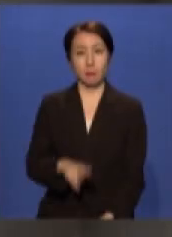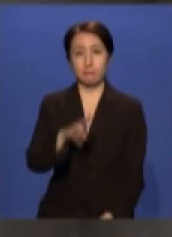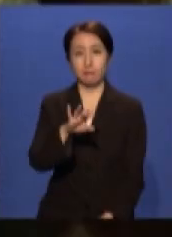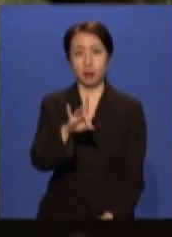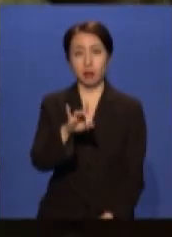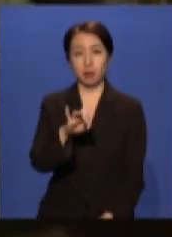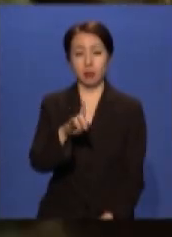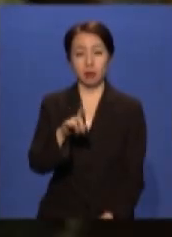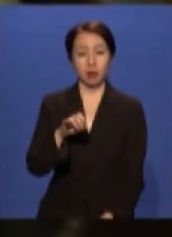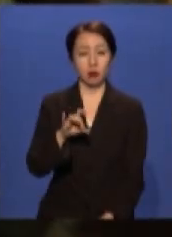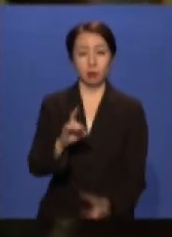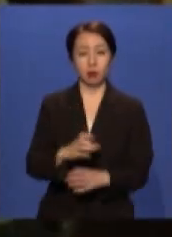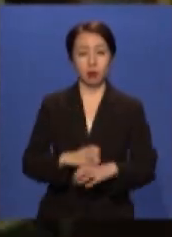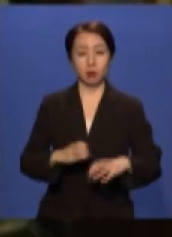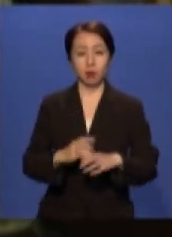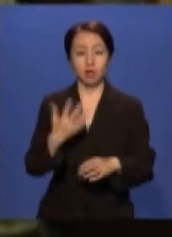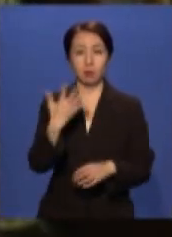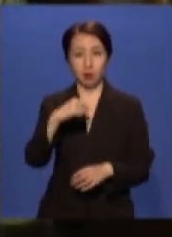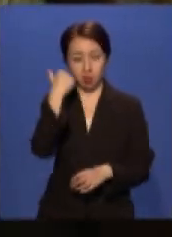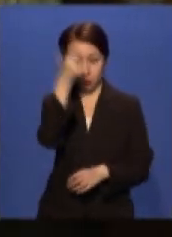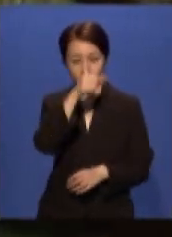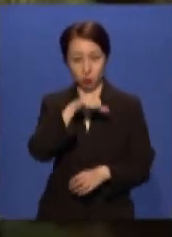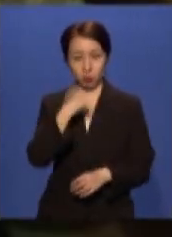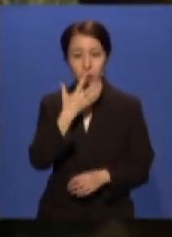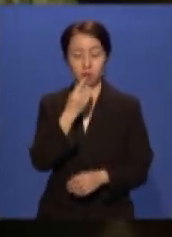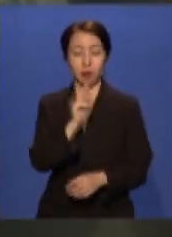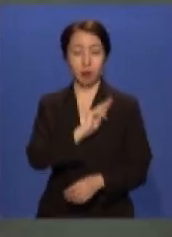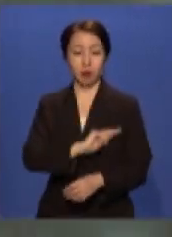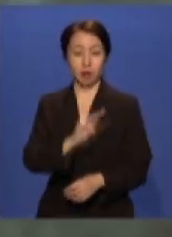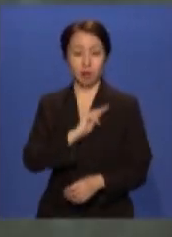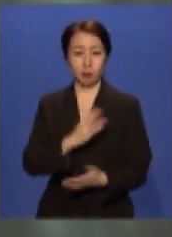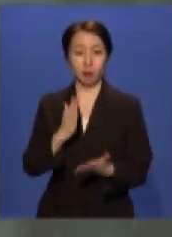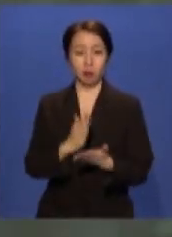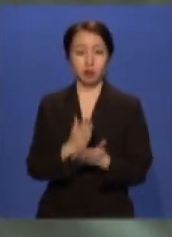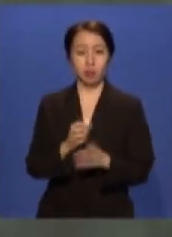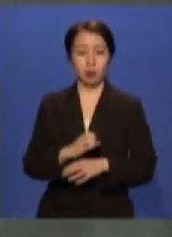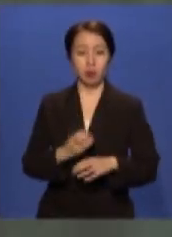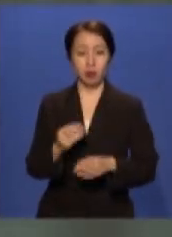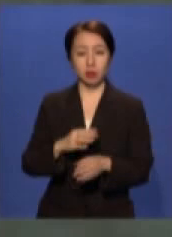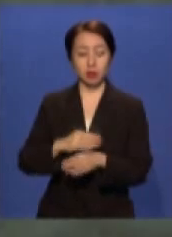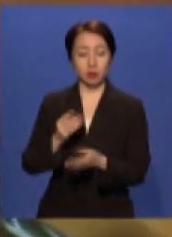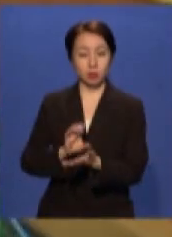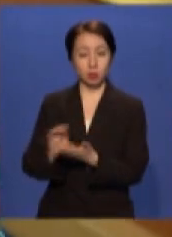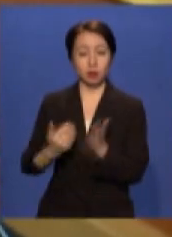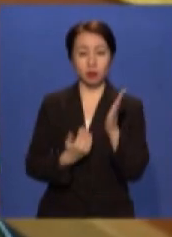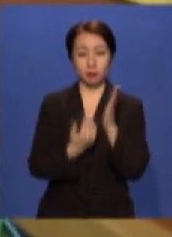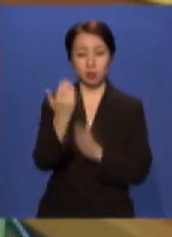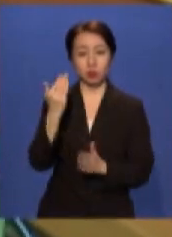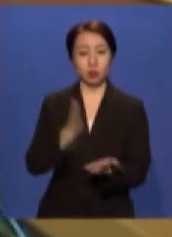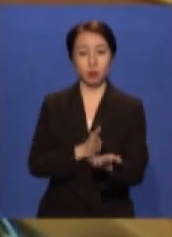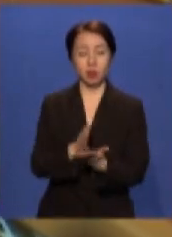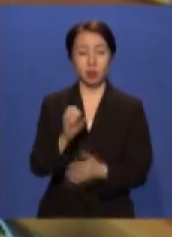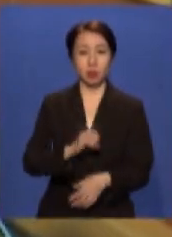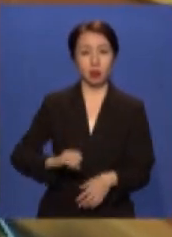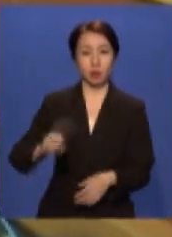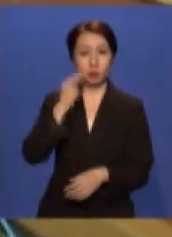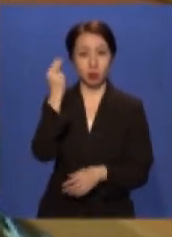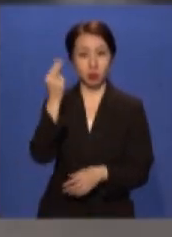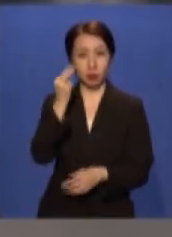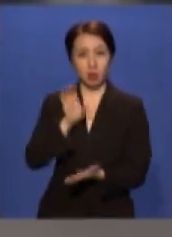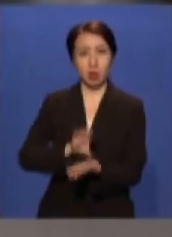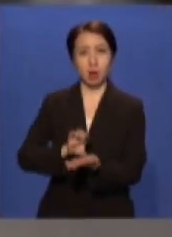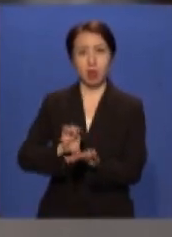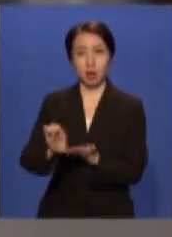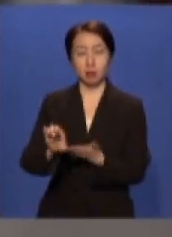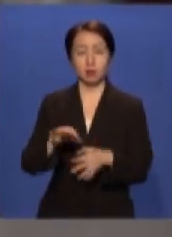Петропок серіктестігі нарықта 5 жыл бойы жалғыз өзі жұмыс істеп келеді. Өнімдері шетелде де жоғары бағаланып, Еуропа мен Қытайға